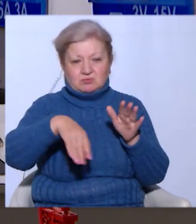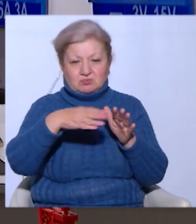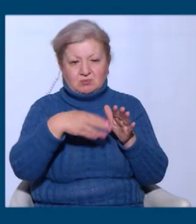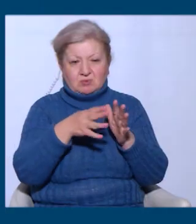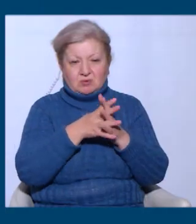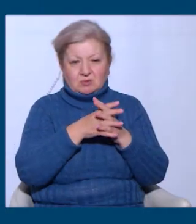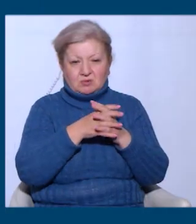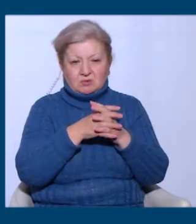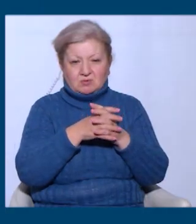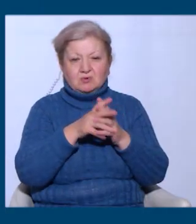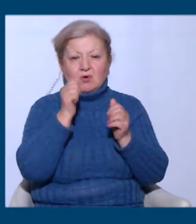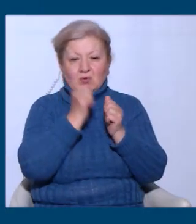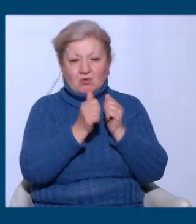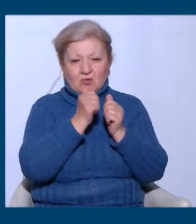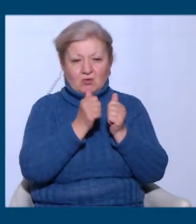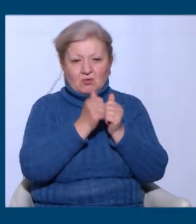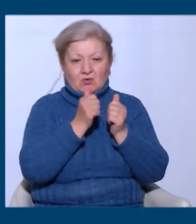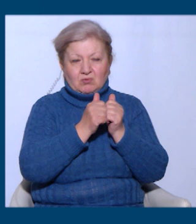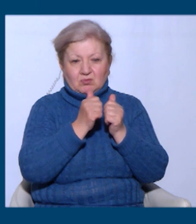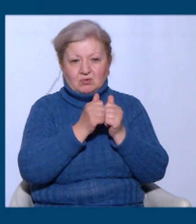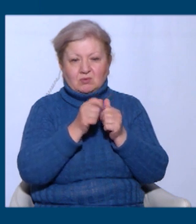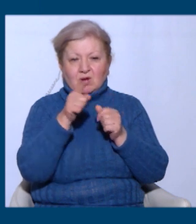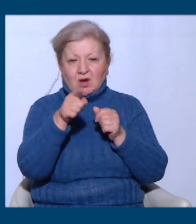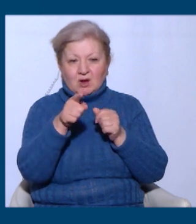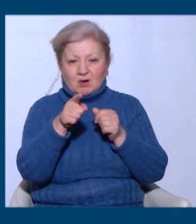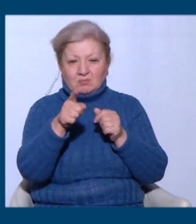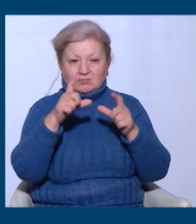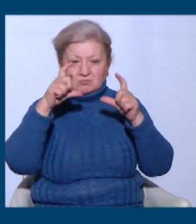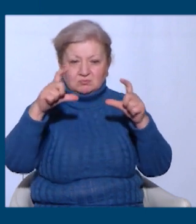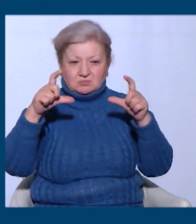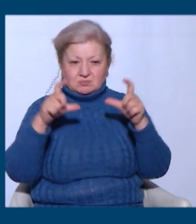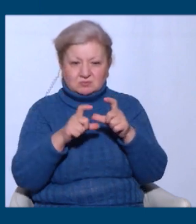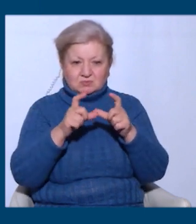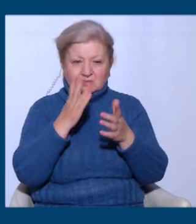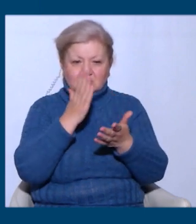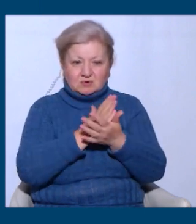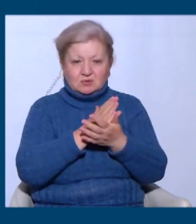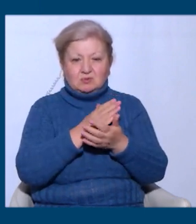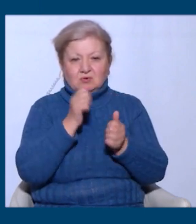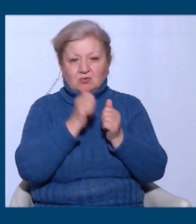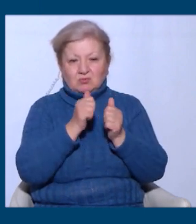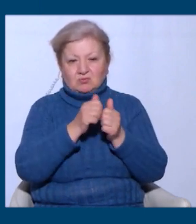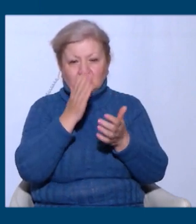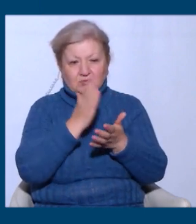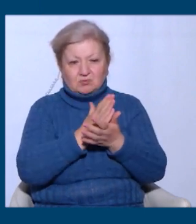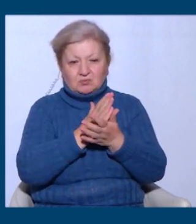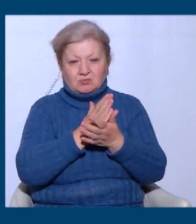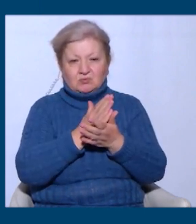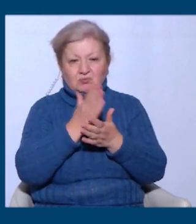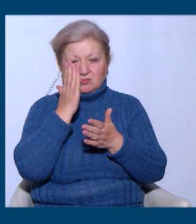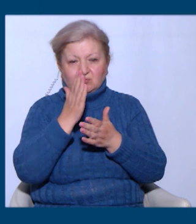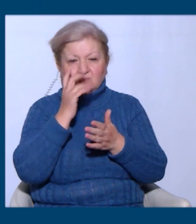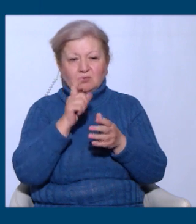აქვს ყოველთვის. ამ შეფარდება წრეწირის სიგრძის დიამეტრთან გვექნება